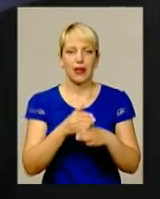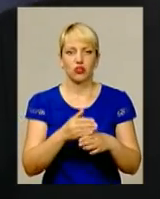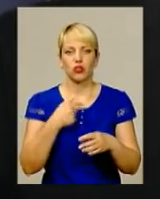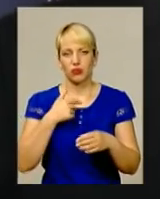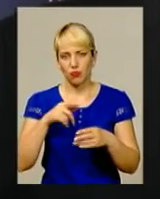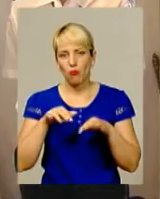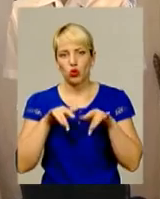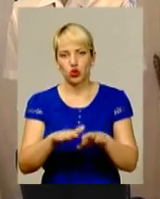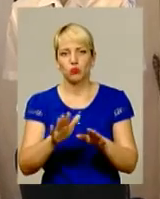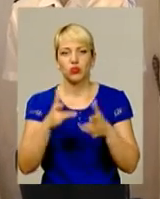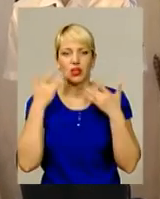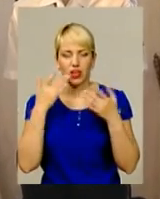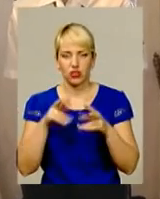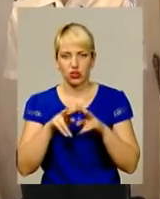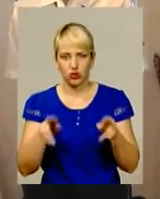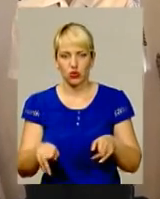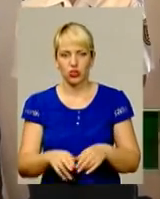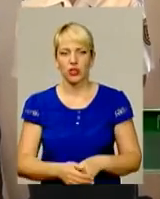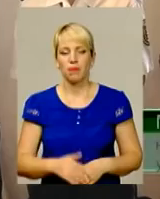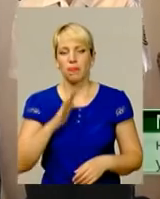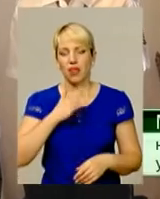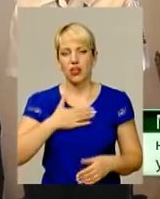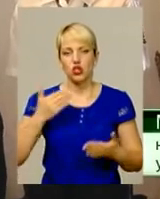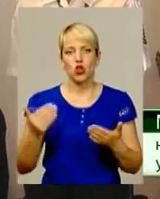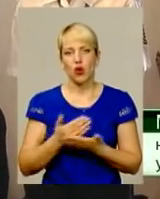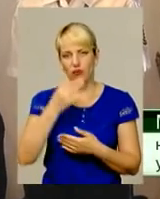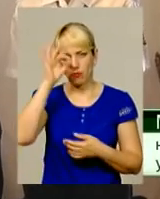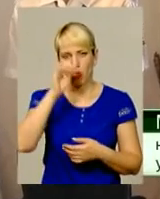схожими. Наші нові